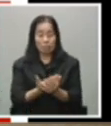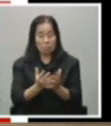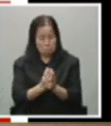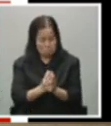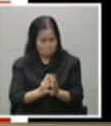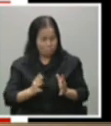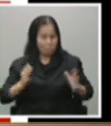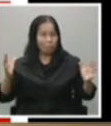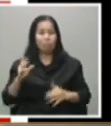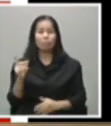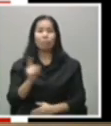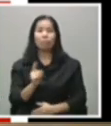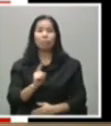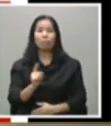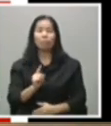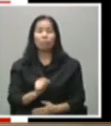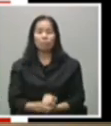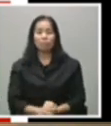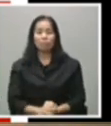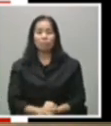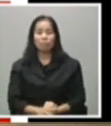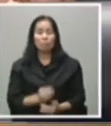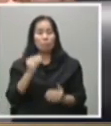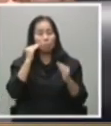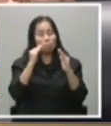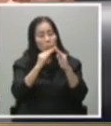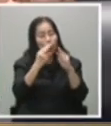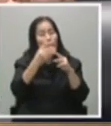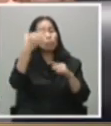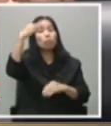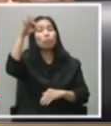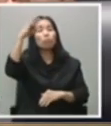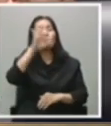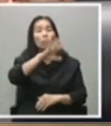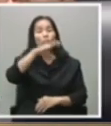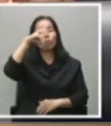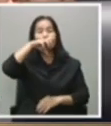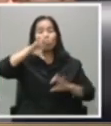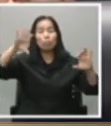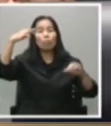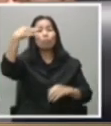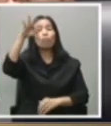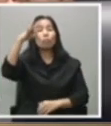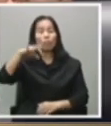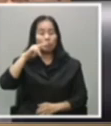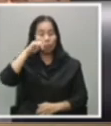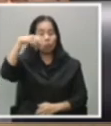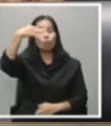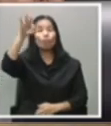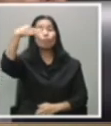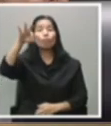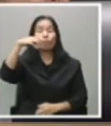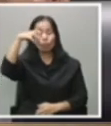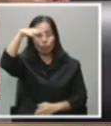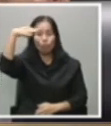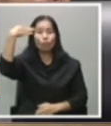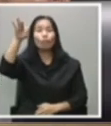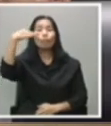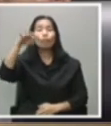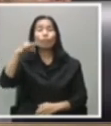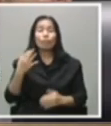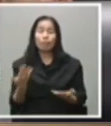เนี่ยแต่ยังอาศัยอยู่บ้านหลวงฟรีใช้น้ำประปาฟรีไฟฟ้าฟ